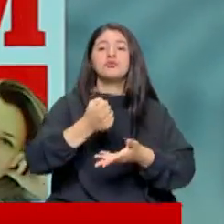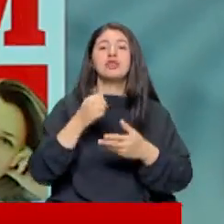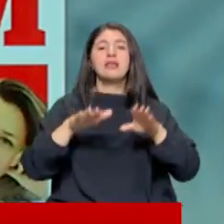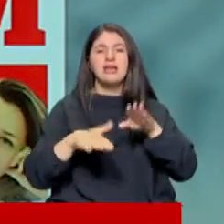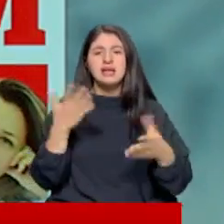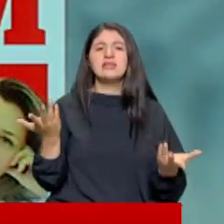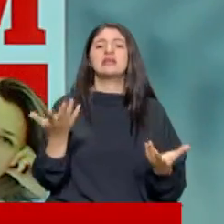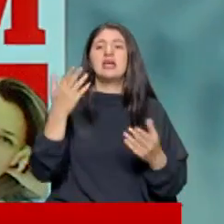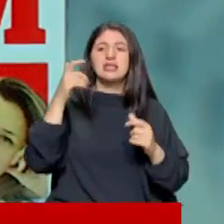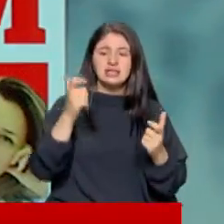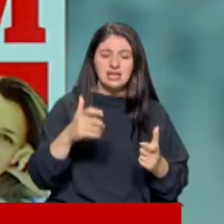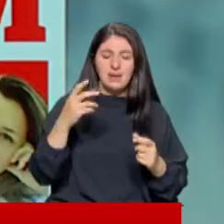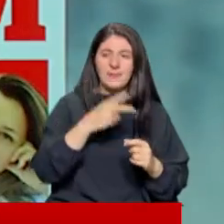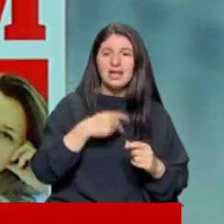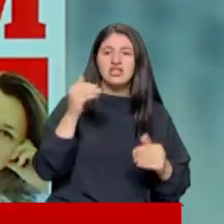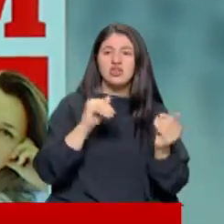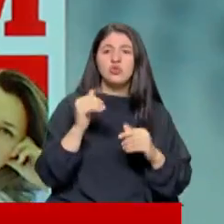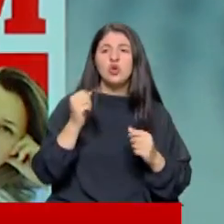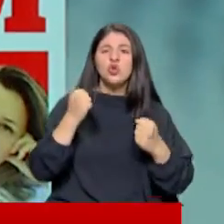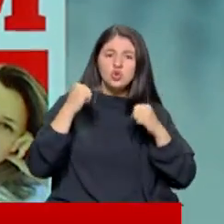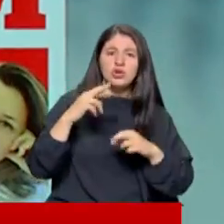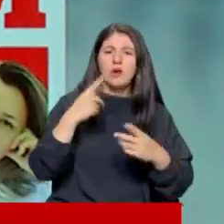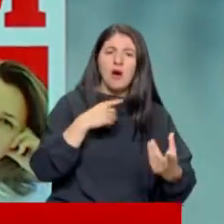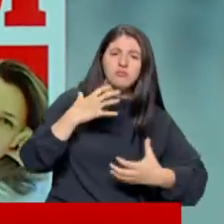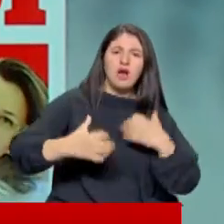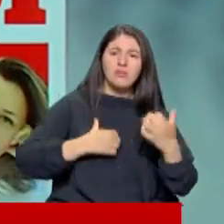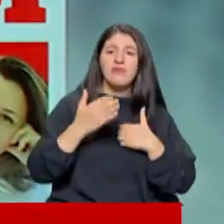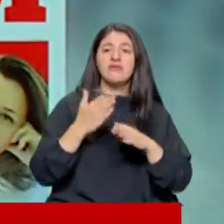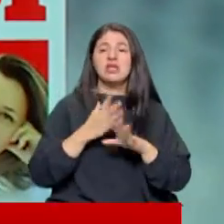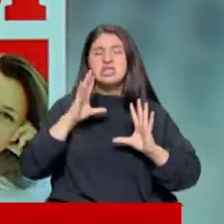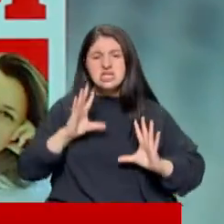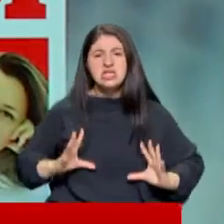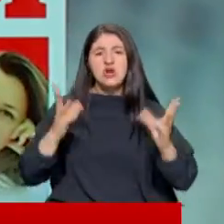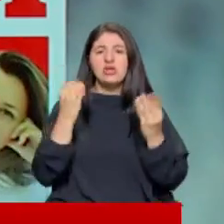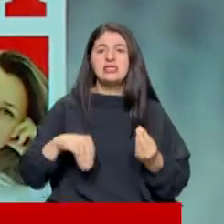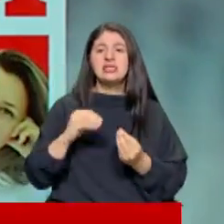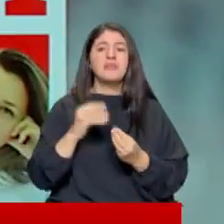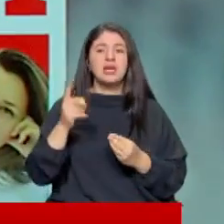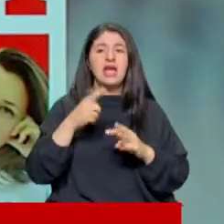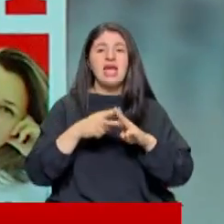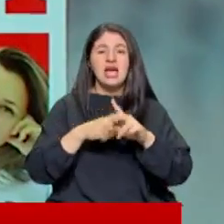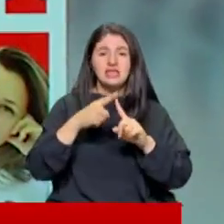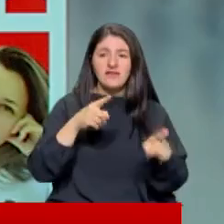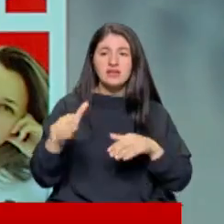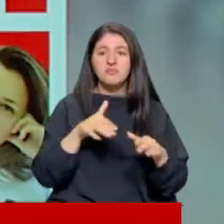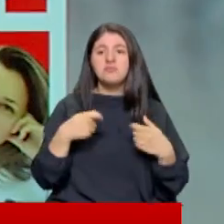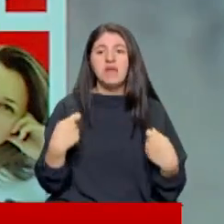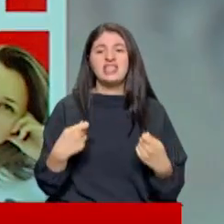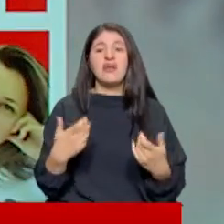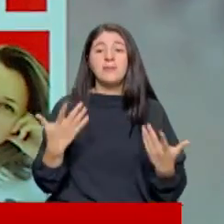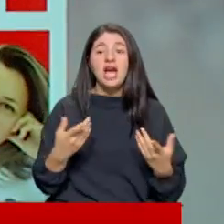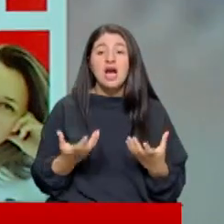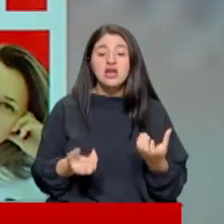dengeleri, yerel seçimin yükü gibi konularla boğuşa dursun, vatandaşları çileden çıkaran zamların EYT ve depremin maliyetini